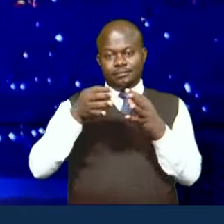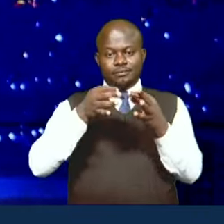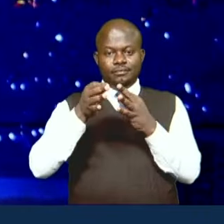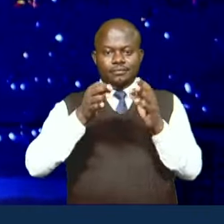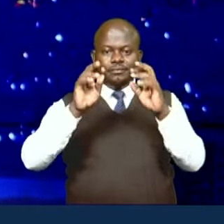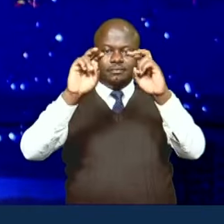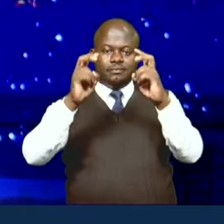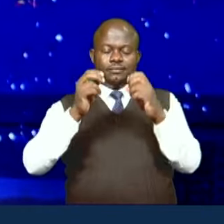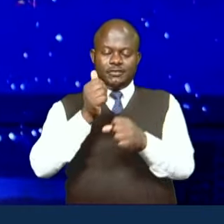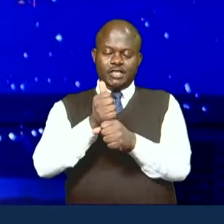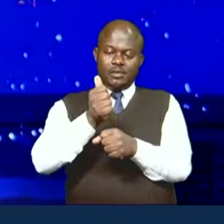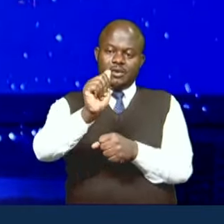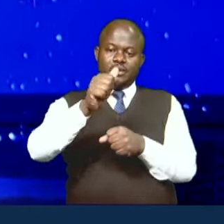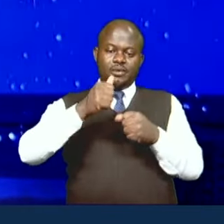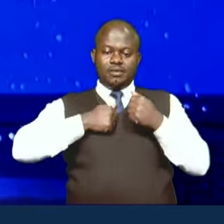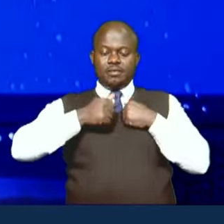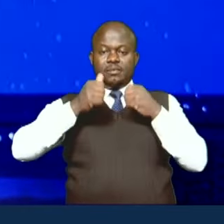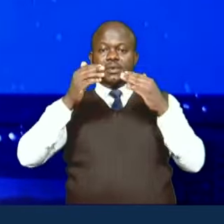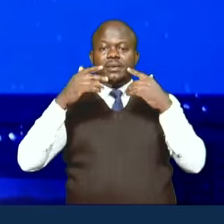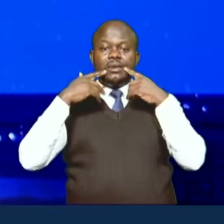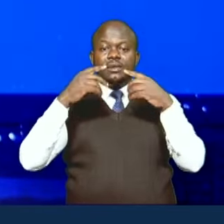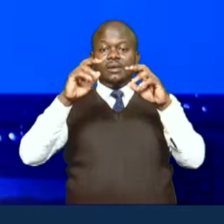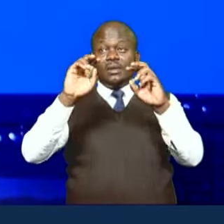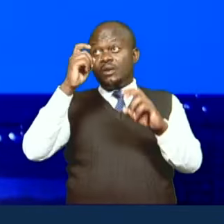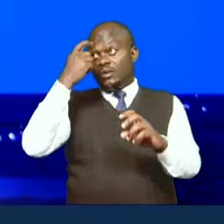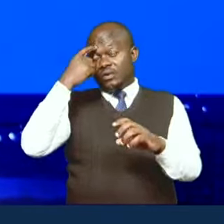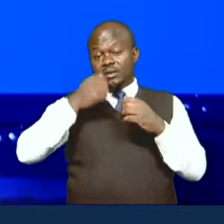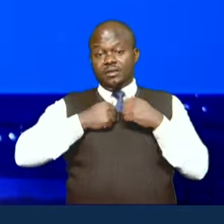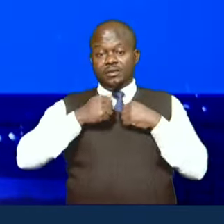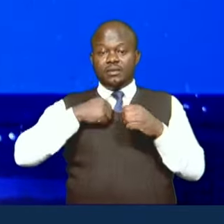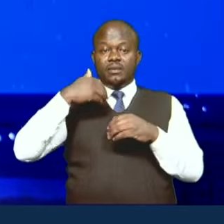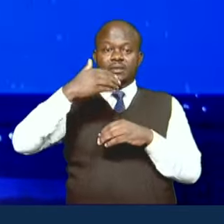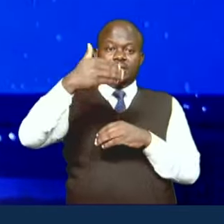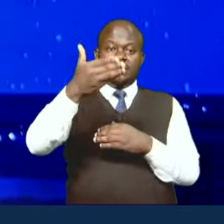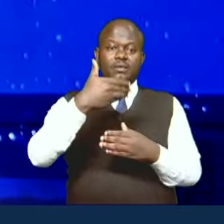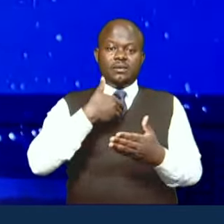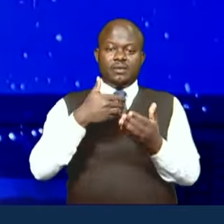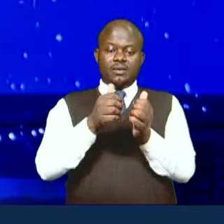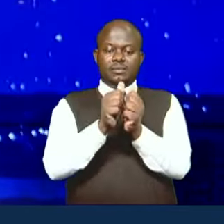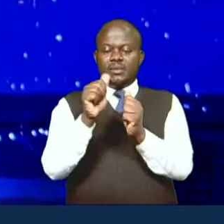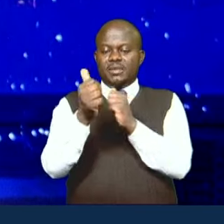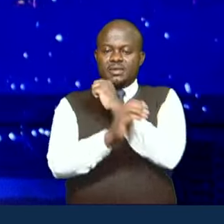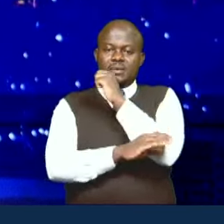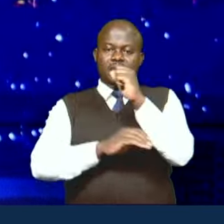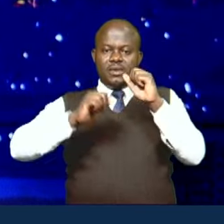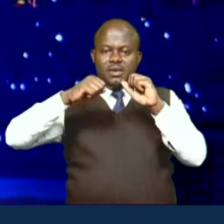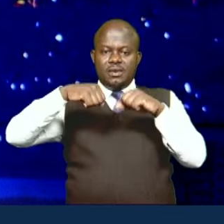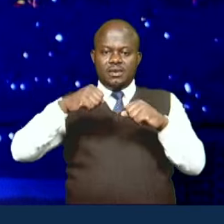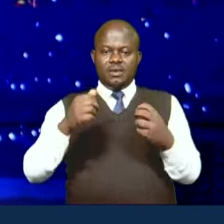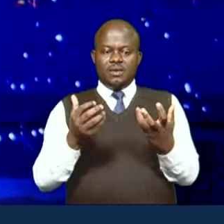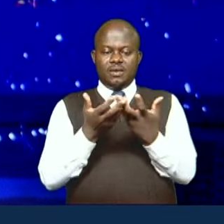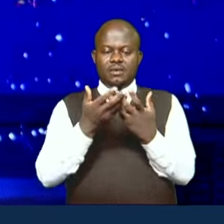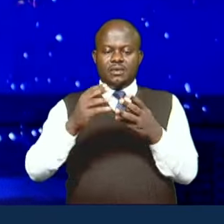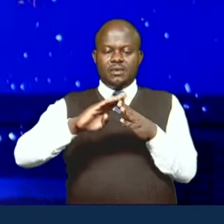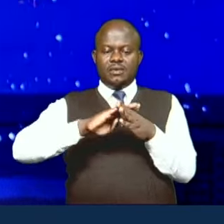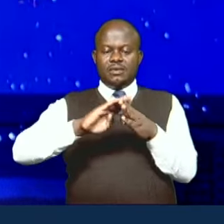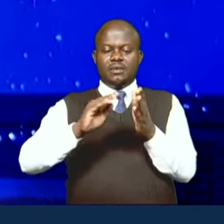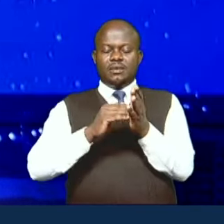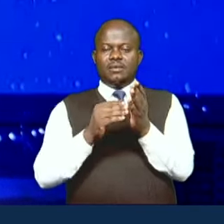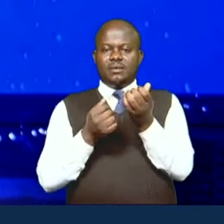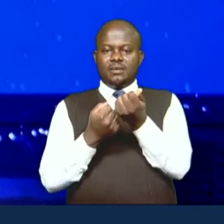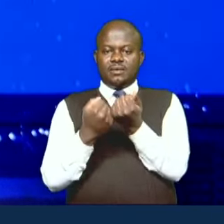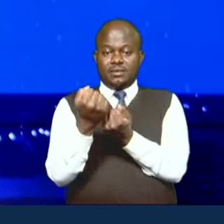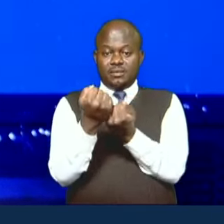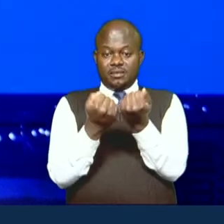abikorera mu Rwanda batangaza ko guverinoma y'u Rwanda igenda igirana n'ibindi bihugu amasezerano ajyanye n'ishoramari n'ubuhahirane.